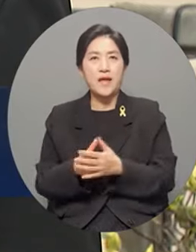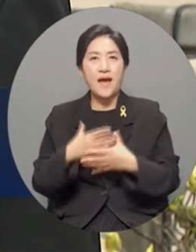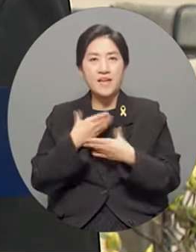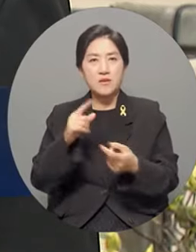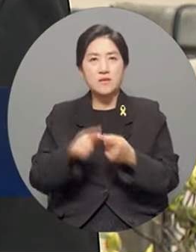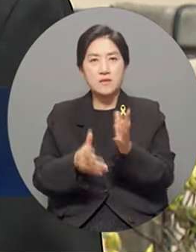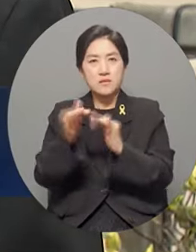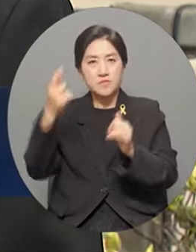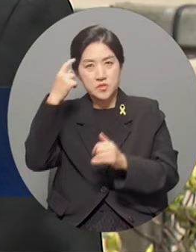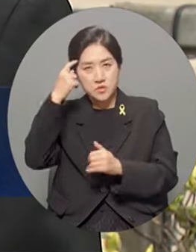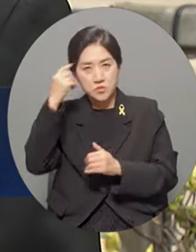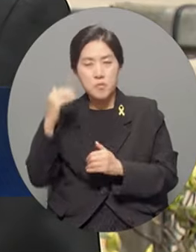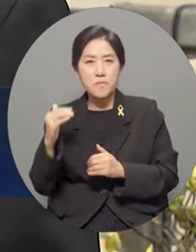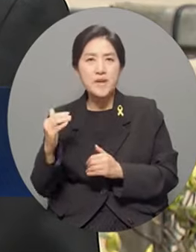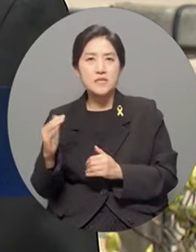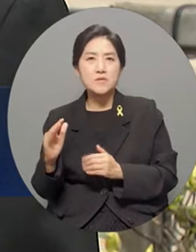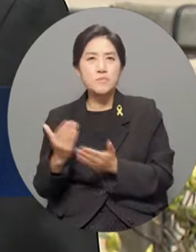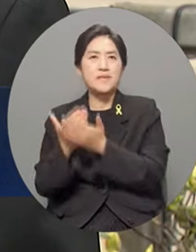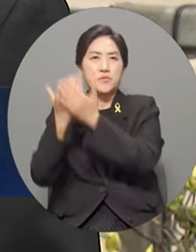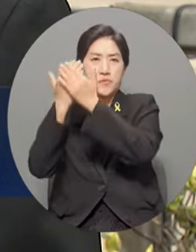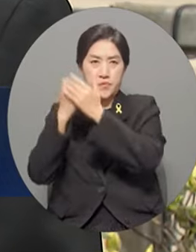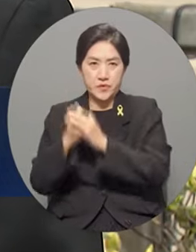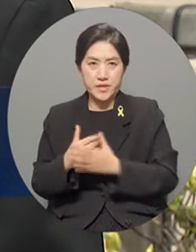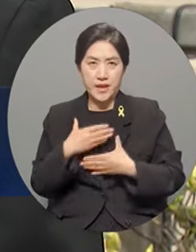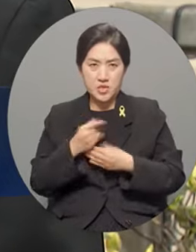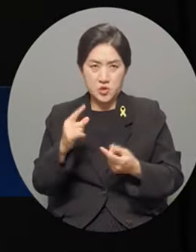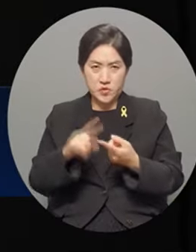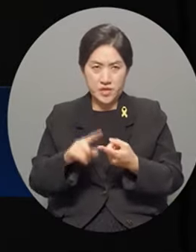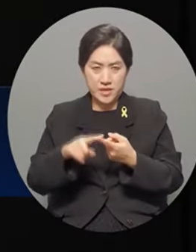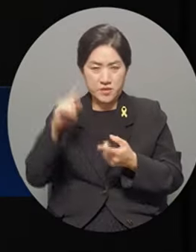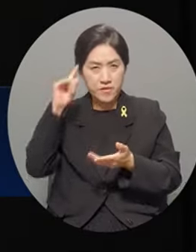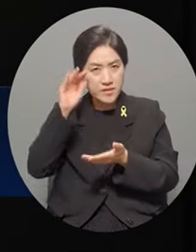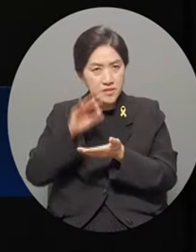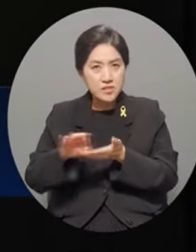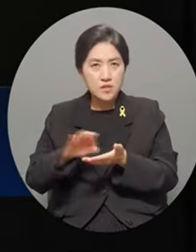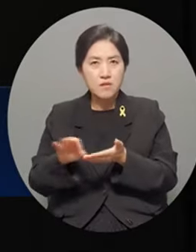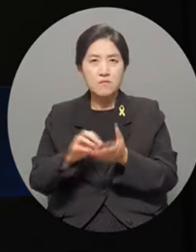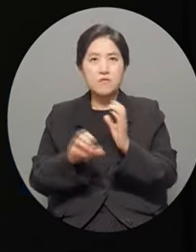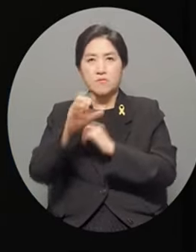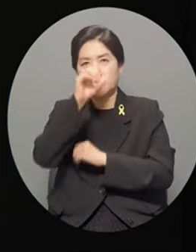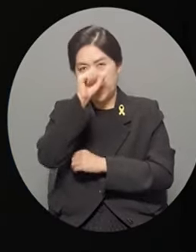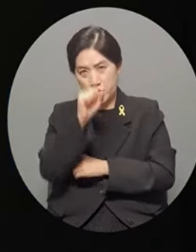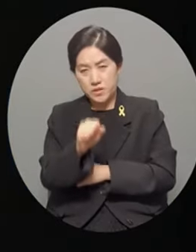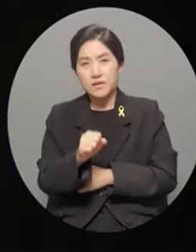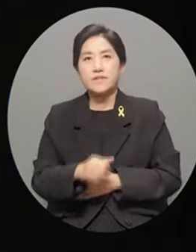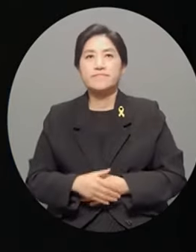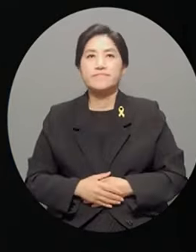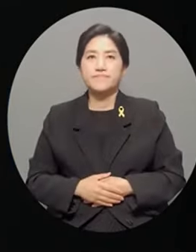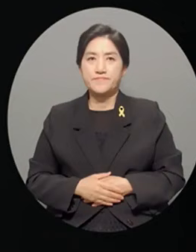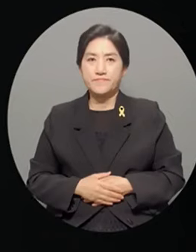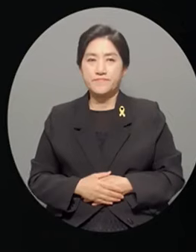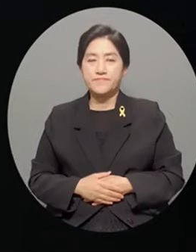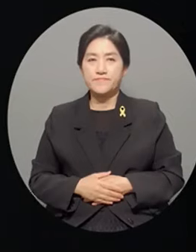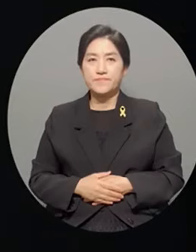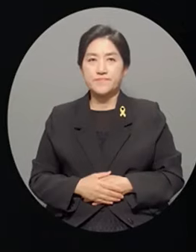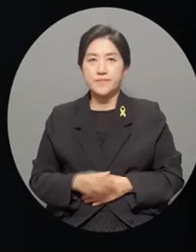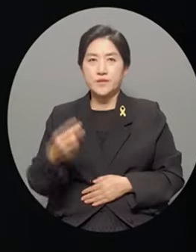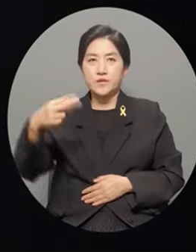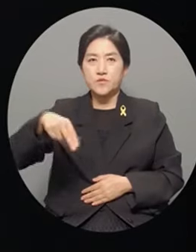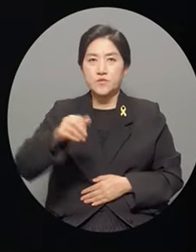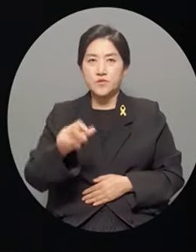상당히 많이 높아진 거 같아요 안전에 대해서는 조금 이제 신경을 좀 많이 쓰고 해졌으면 좋겠습니다 MBC 뉴스